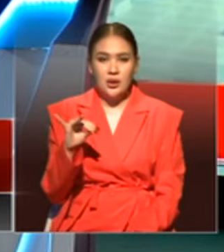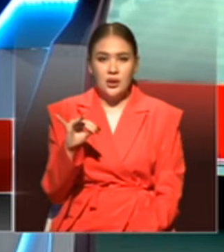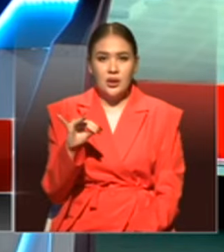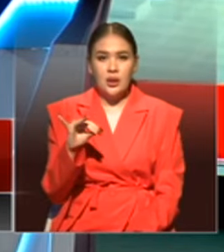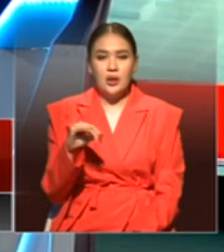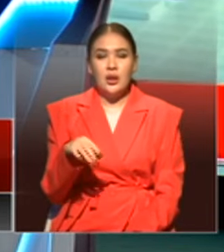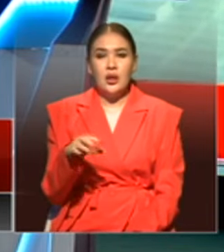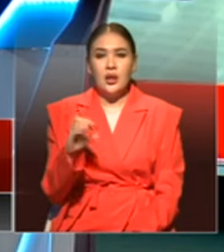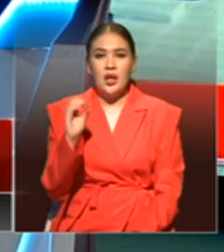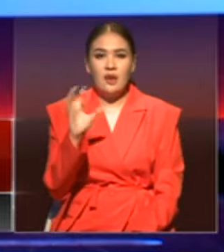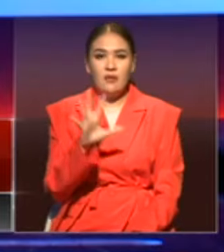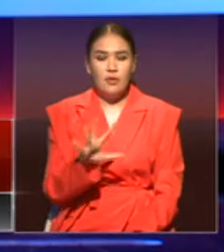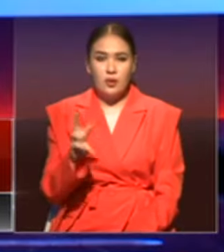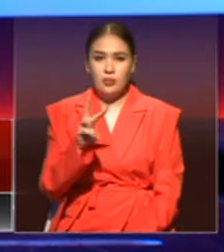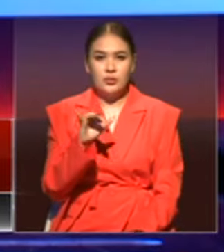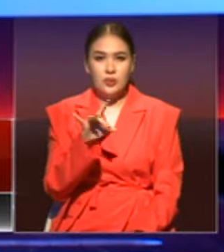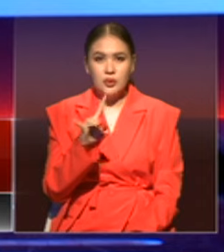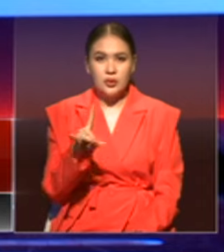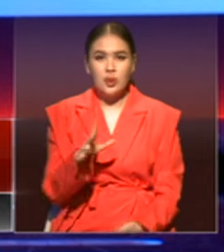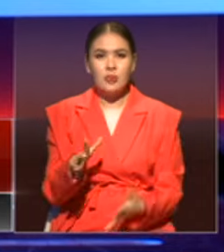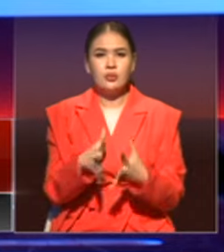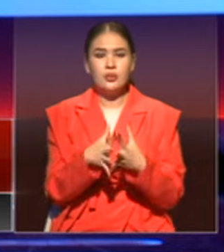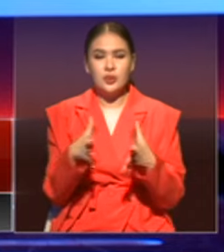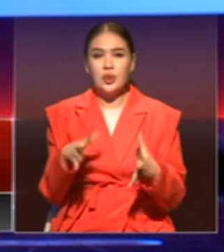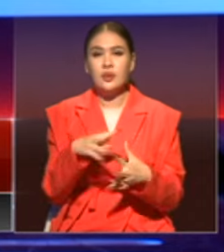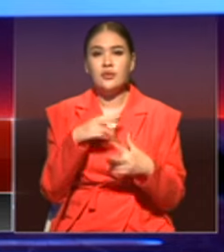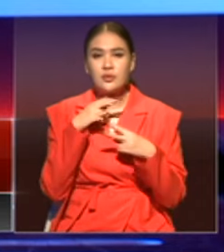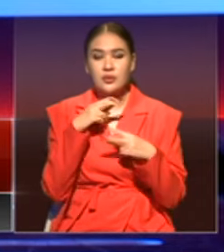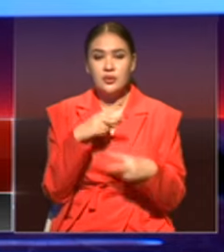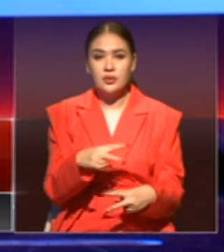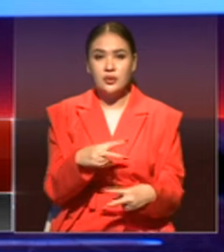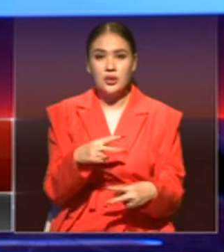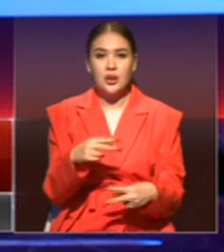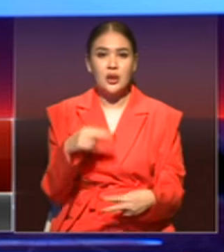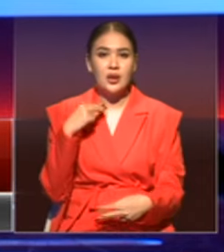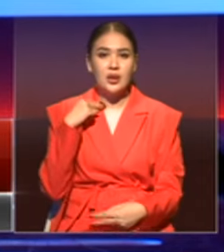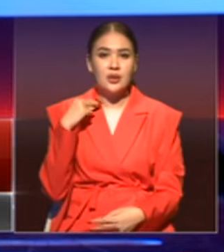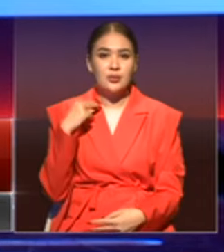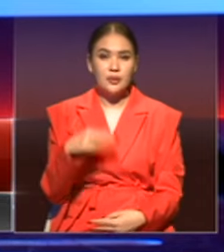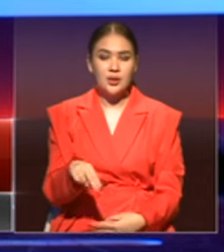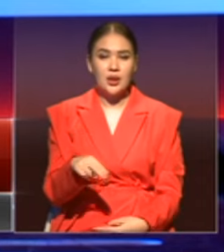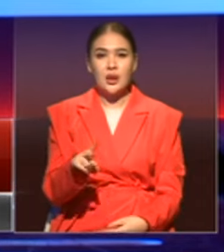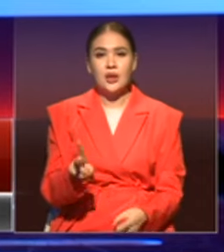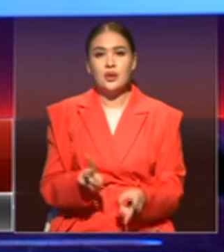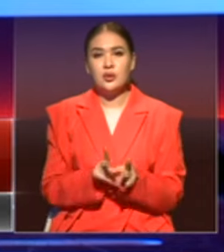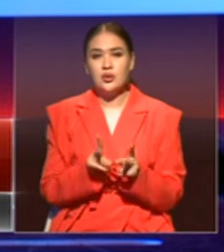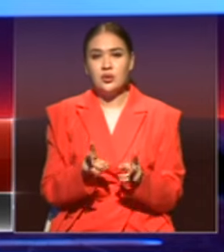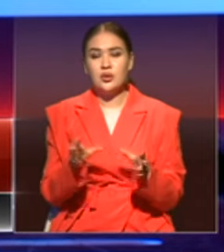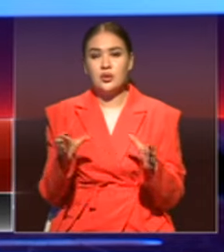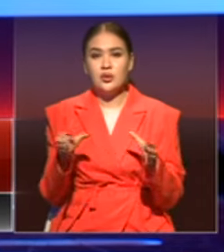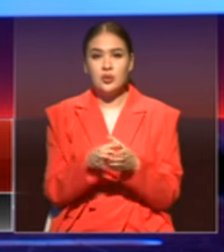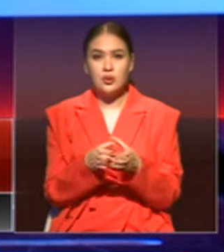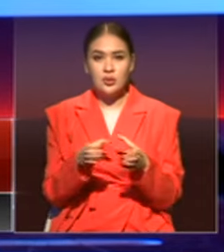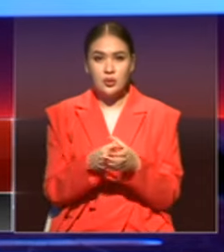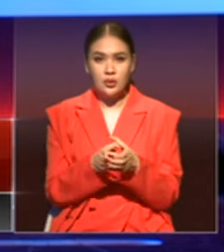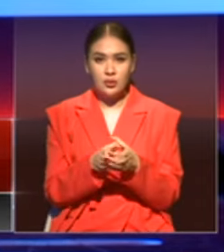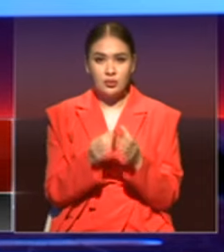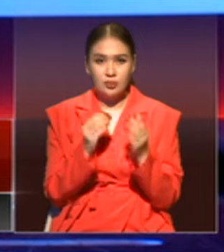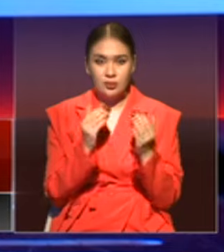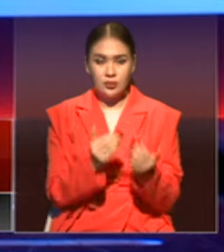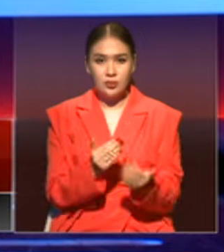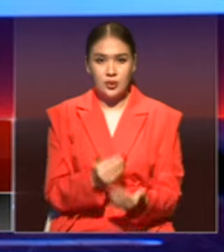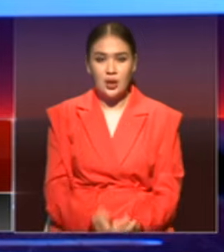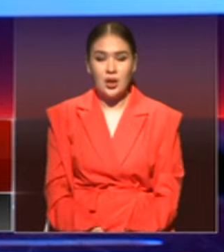BBC телеарнасы Еуропадағы қоқыс полигондарының басым көпшілігі қылмыстық криминалдық топтардың иелігінде екенін анықтады.